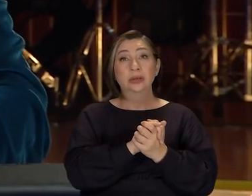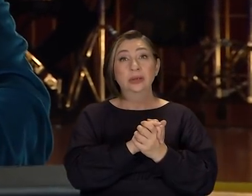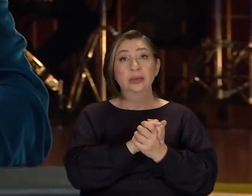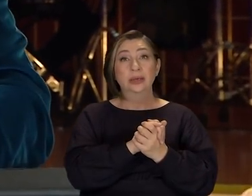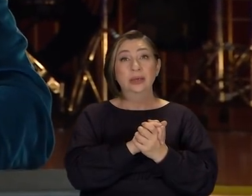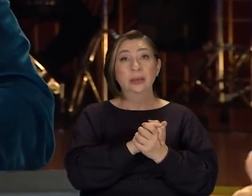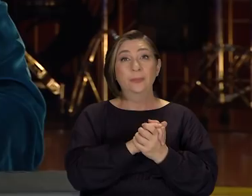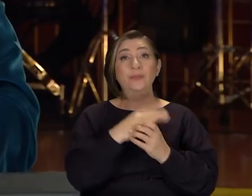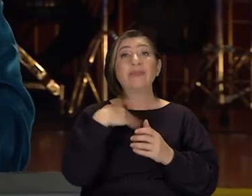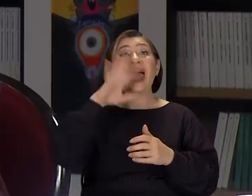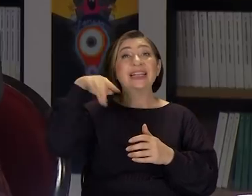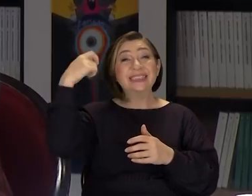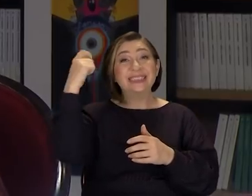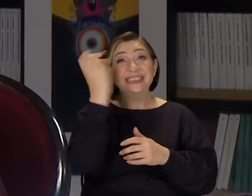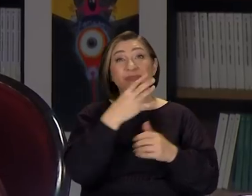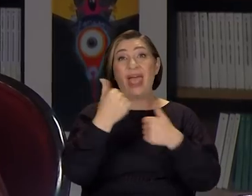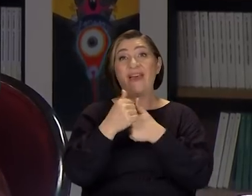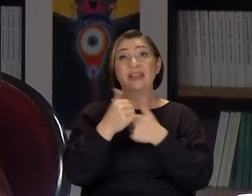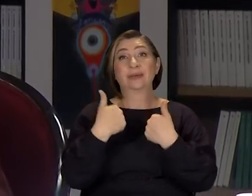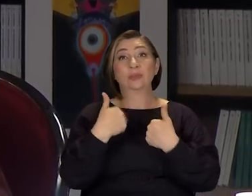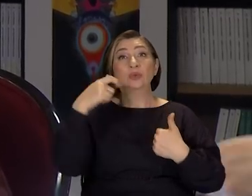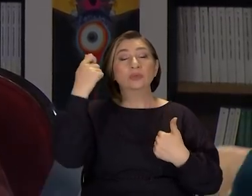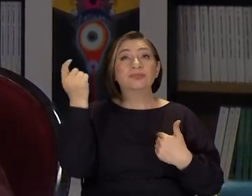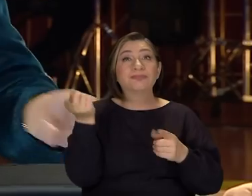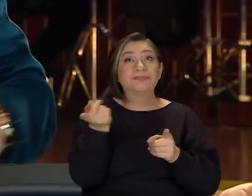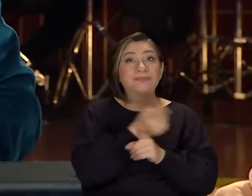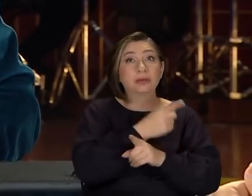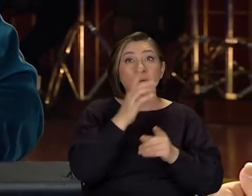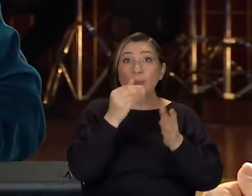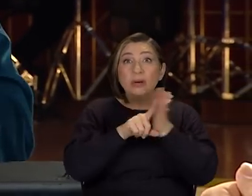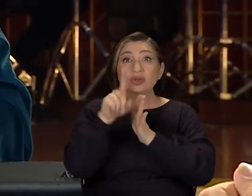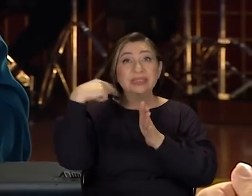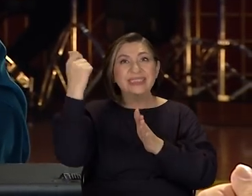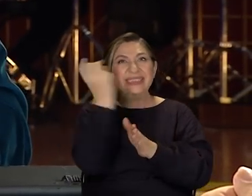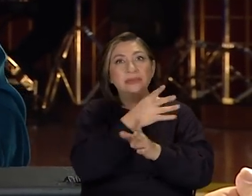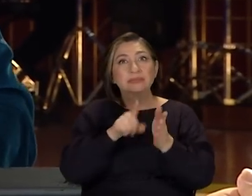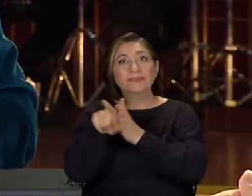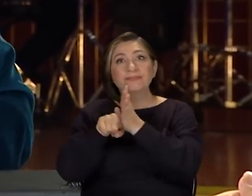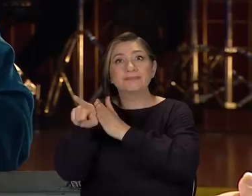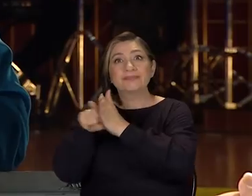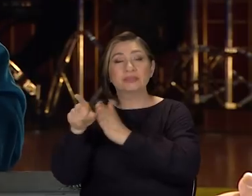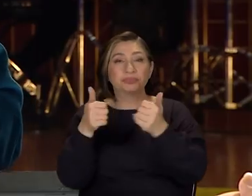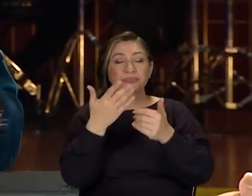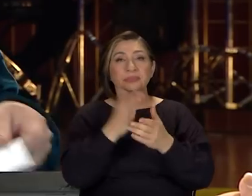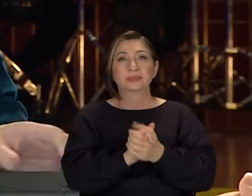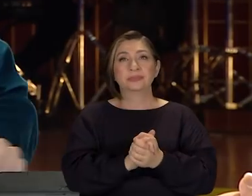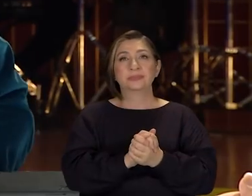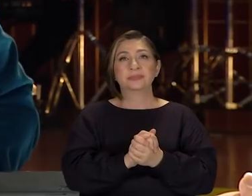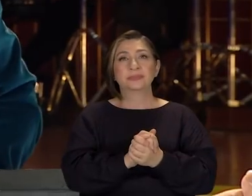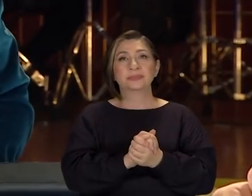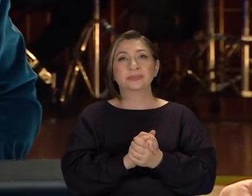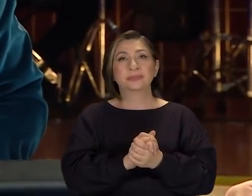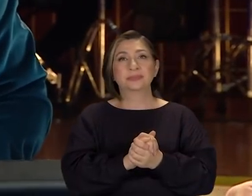Ben her dizimde evliydim. Öyle mi? Ama ne diziler yaptın, hepsi tuttu dizilerin. Dur bakayım nerede şey? Ha, şimdi